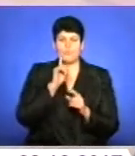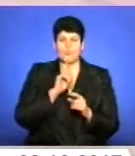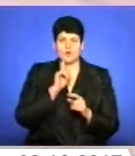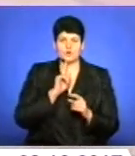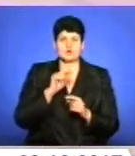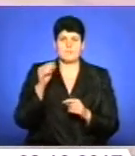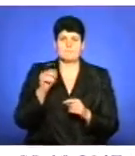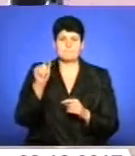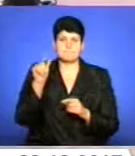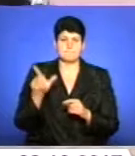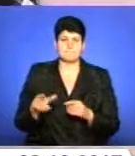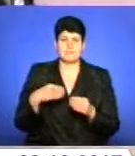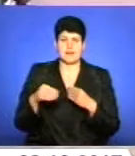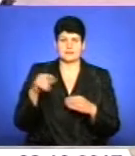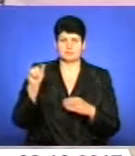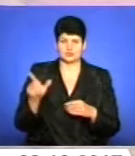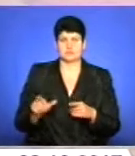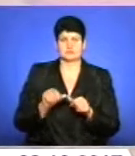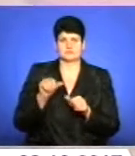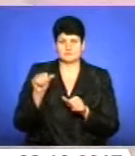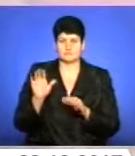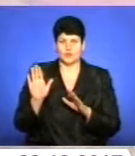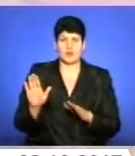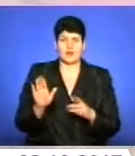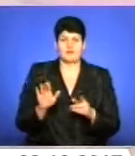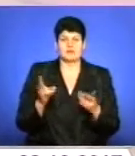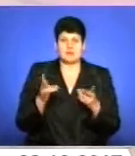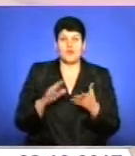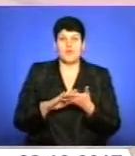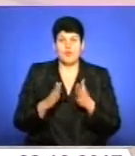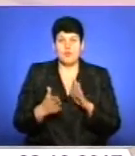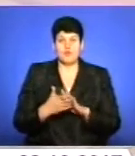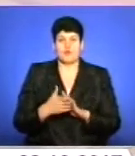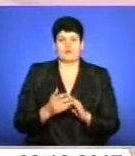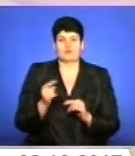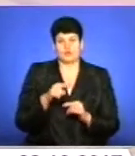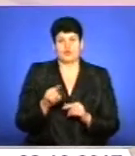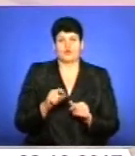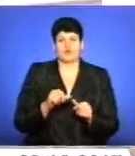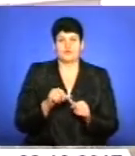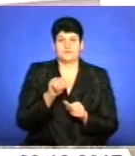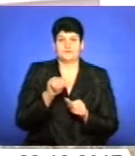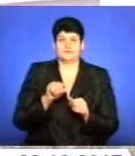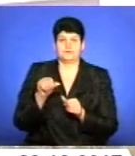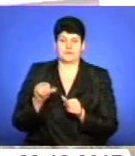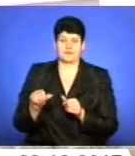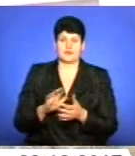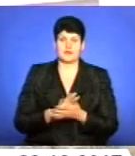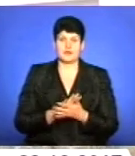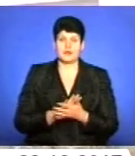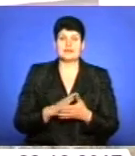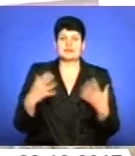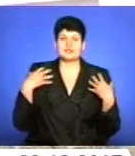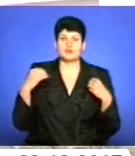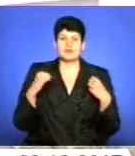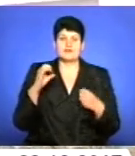вдається окремо. Ні, лиш би були умови забезпечені для того, щоб сортувати це сміття. Начальник управління